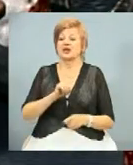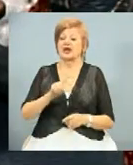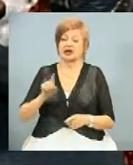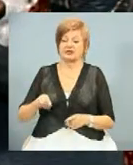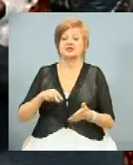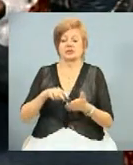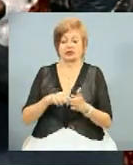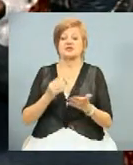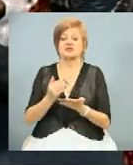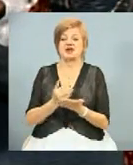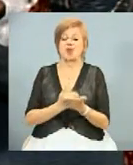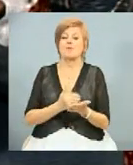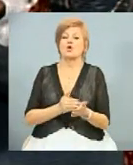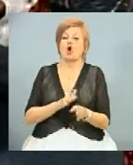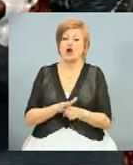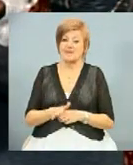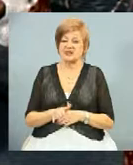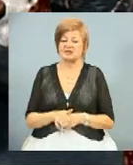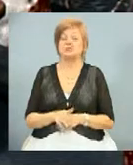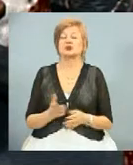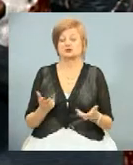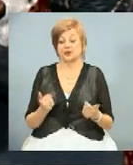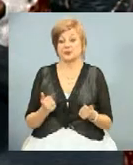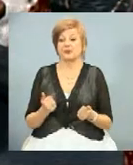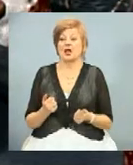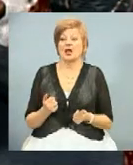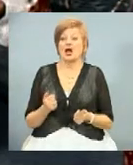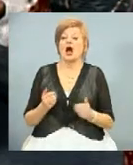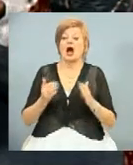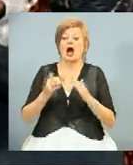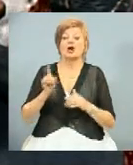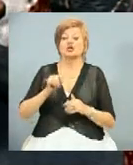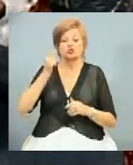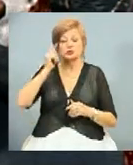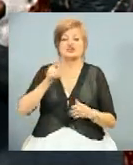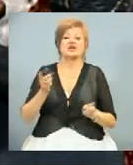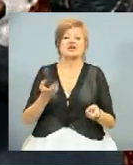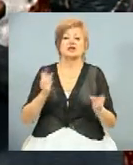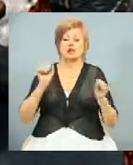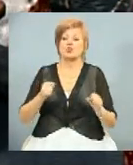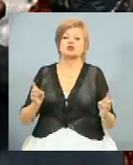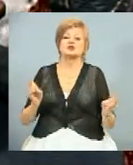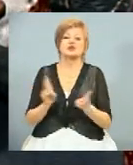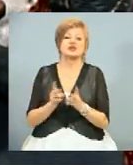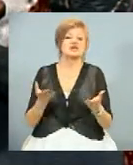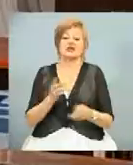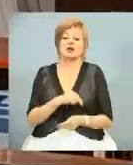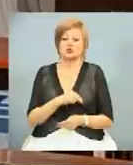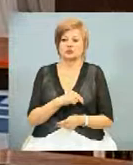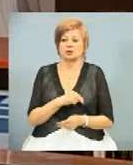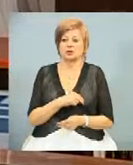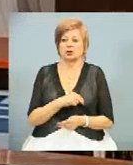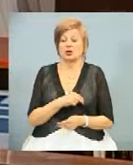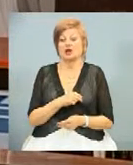стають програмістами. Дуже цікаво. Що тобі взагалі відомо про програмістів і де ми можемо їх зустріти? Де вони працюють?